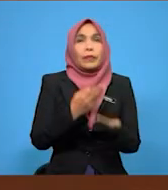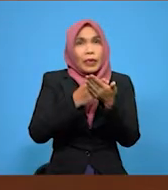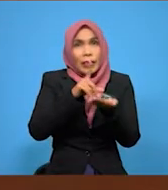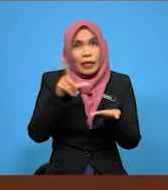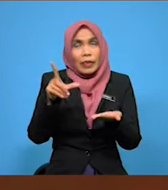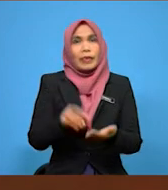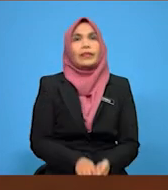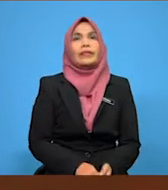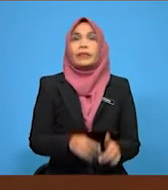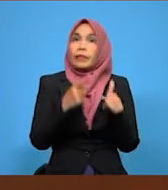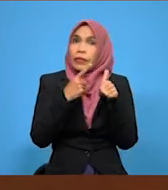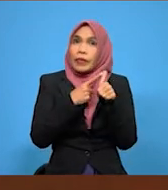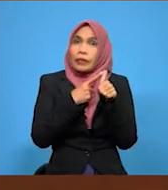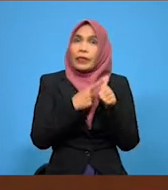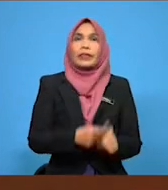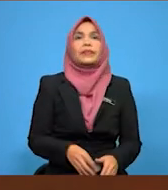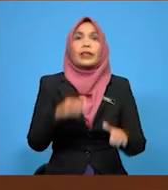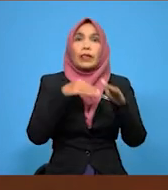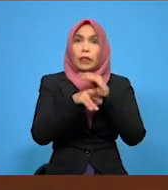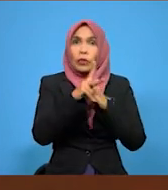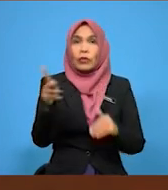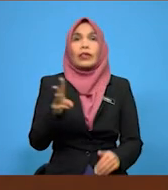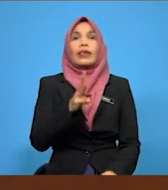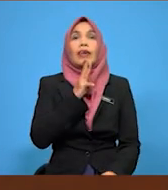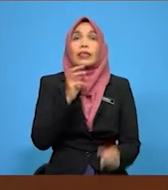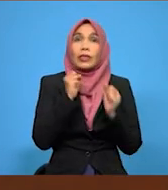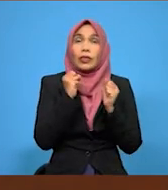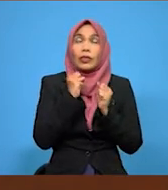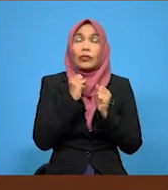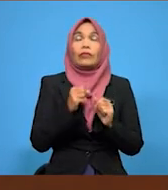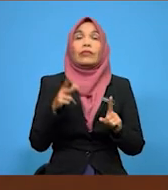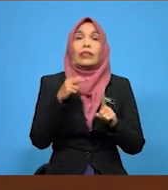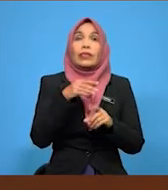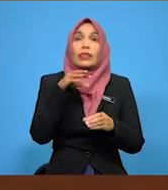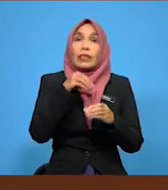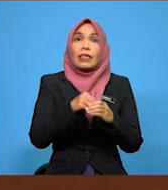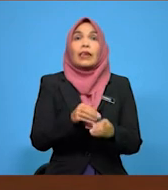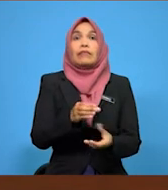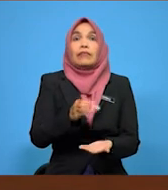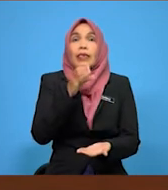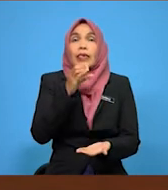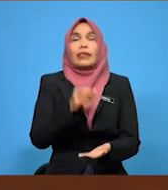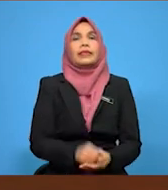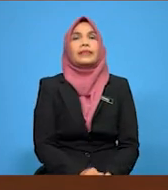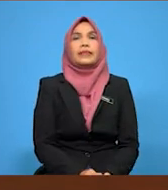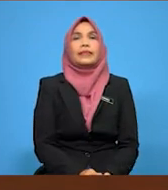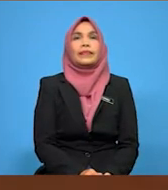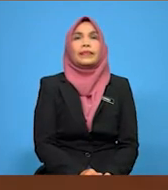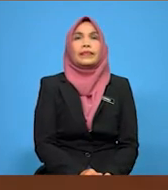Baiklah, yang pertama, masukkan air sejuk ke dalam gelas seperti yang ditunjukkan.